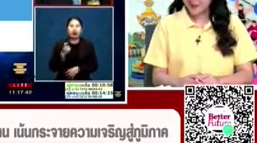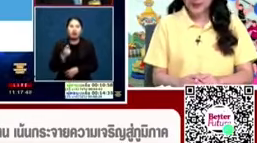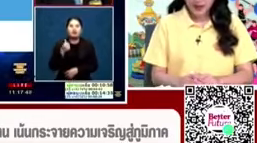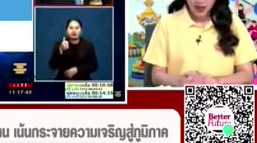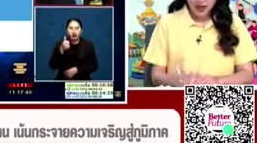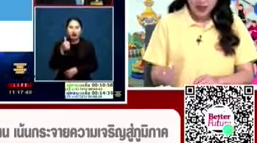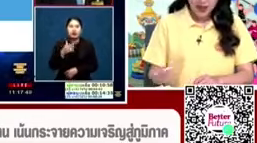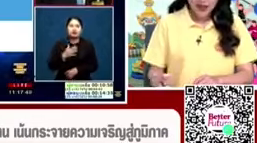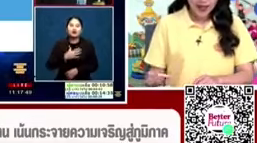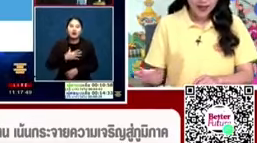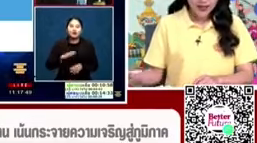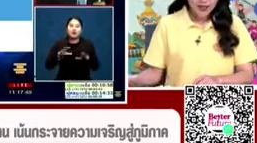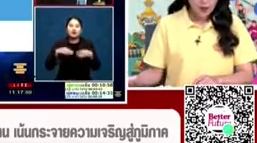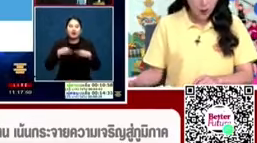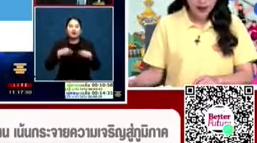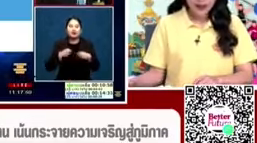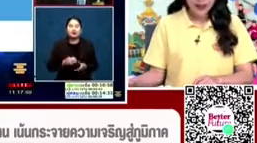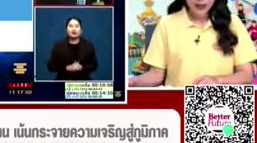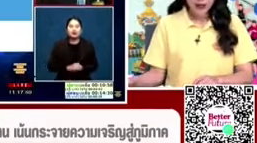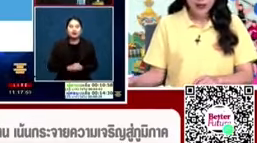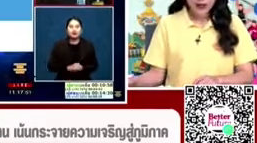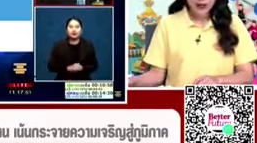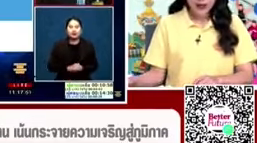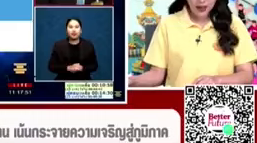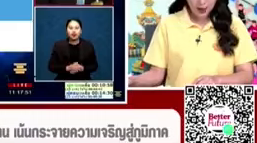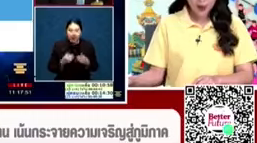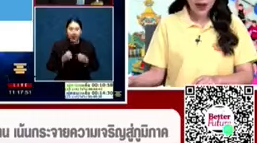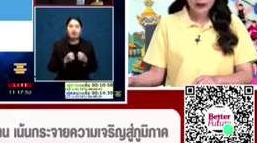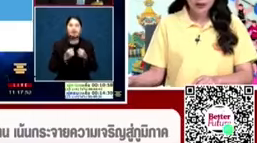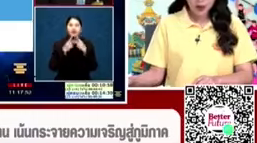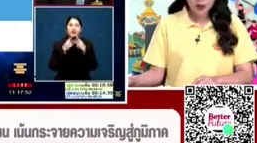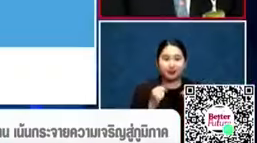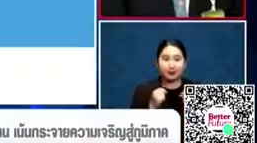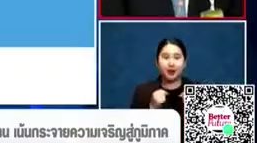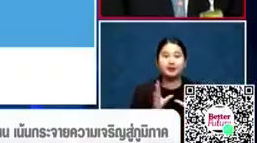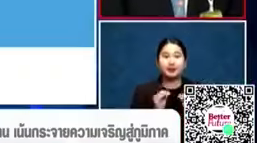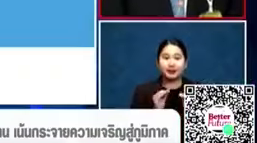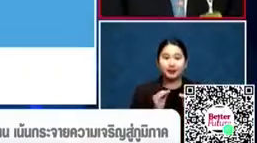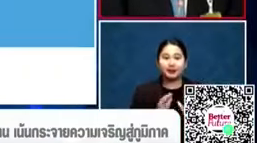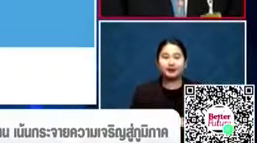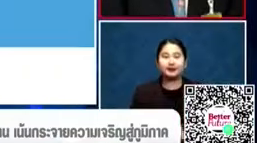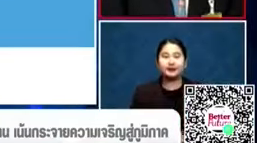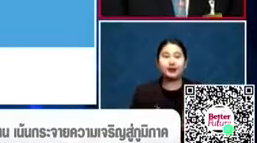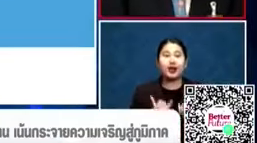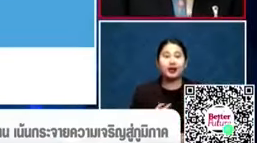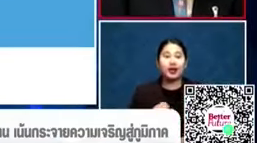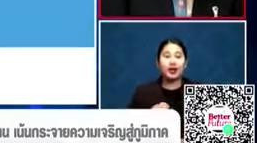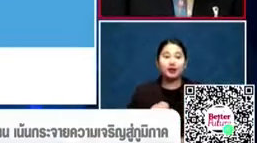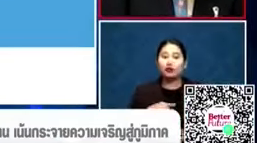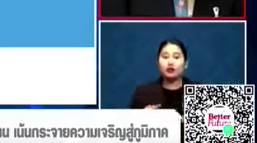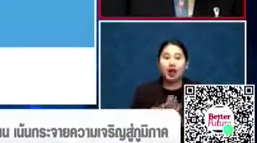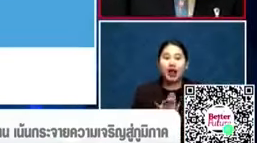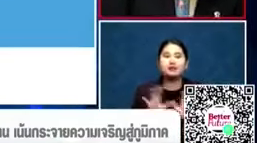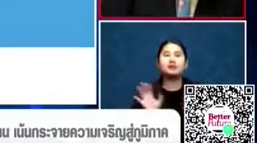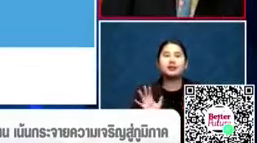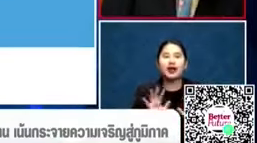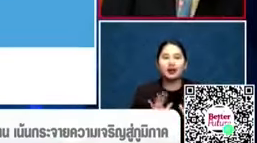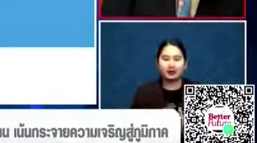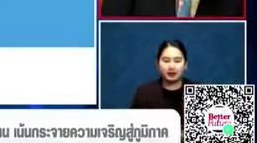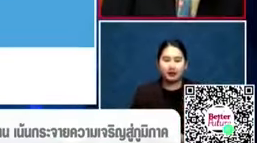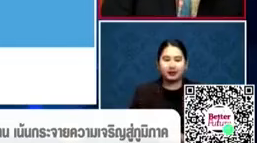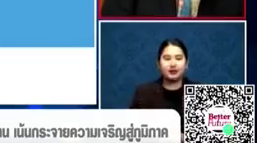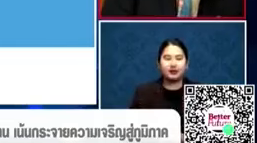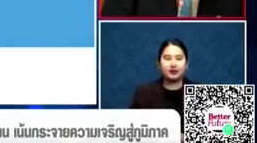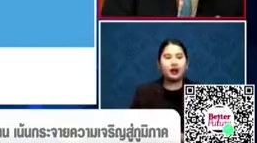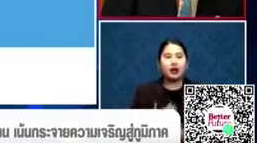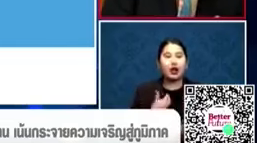เภทสินค้าด้วย ใช่ค่ะซึ่งเมื่อวานนี้นะคะก็มีกระทู้ถามสดค่ะกรณีโครงการดิจิทัลวอลเล็ตนะคะซึ่งท่านนายก